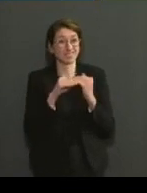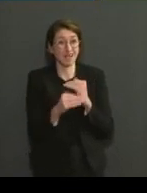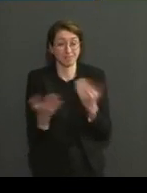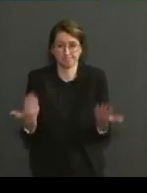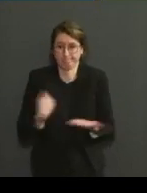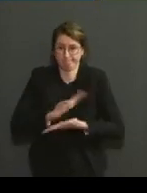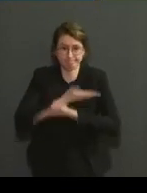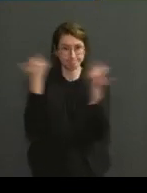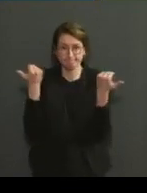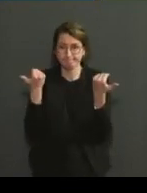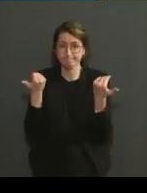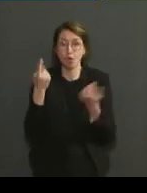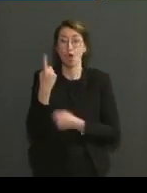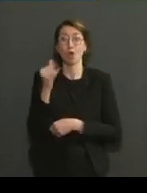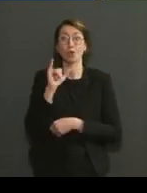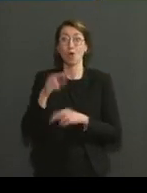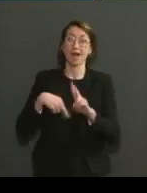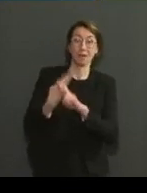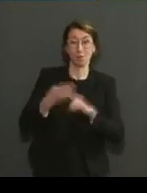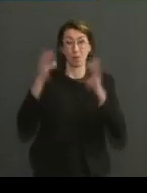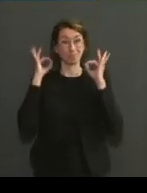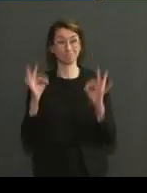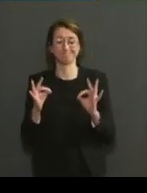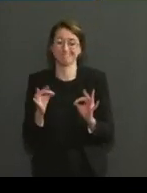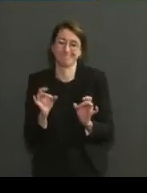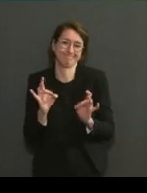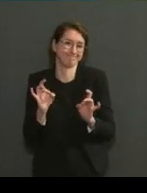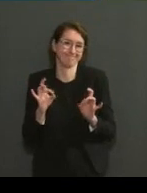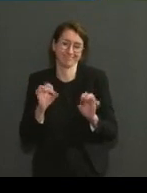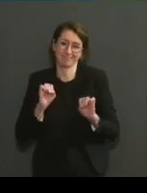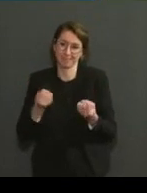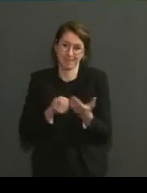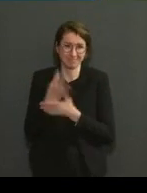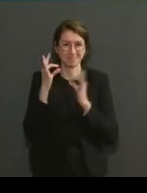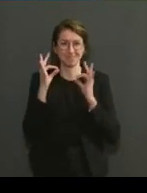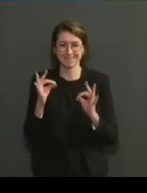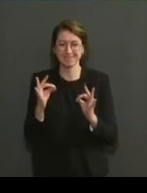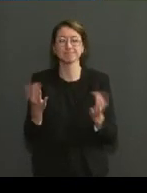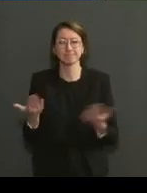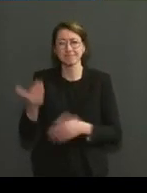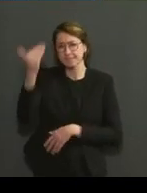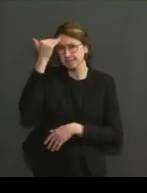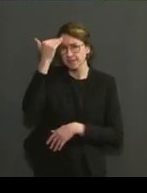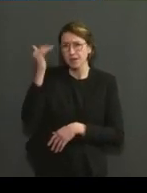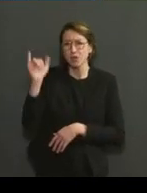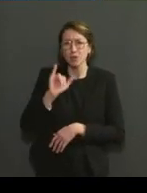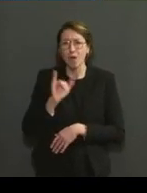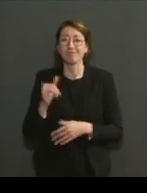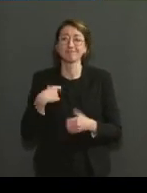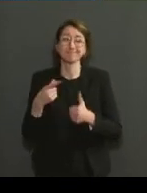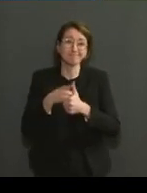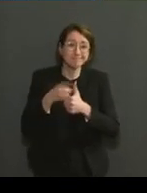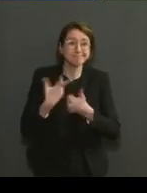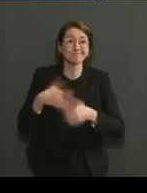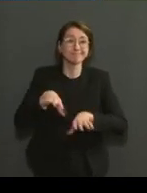satisfaire rapidement le raisonnement de chacun. On sait que l'hospitalisation, par définition, suit l'infection de